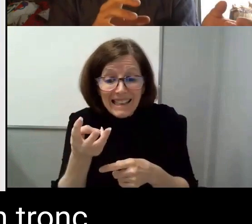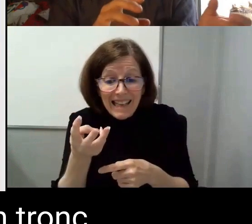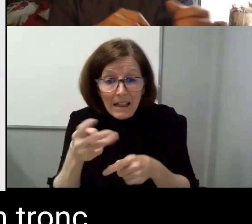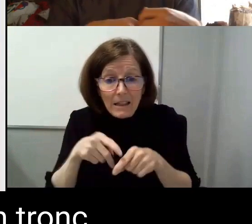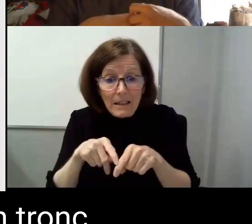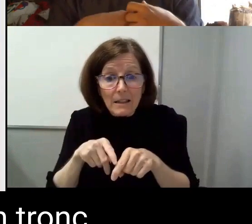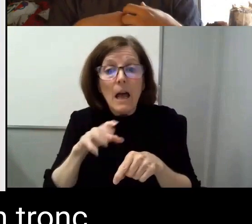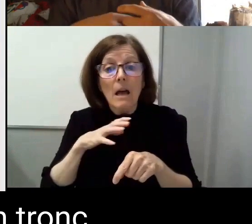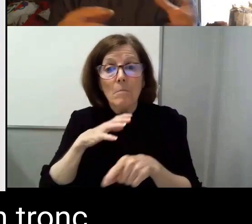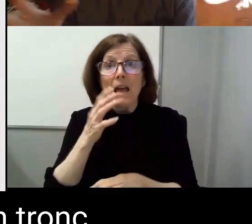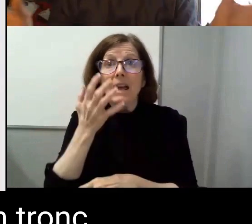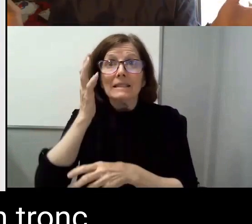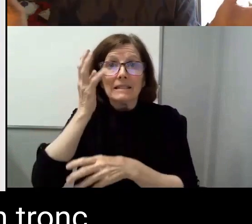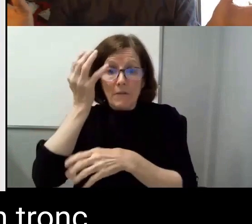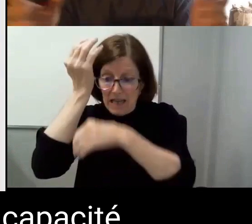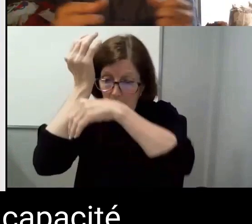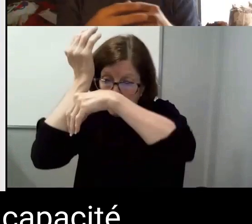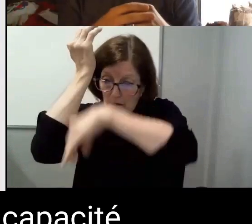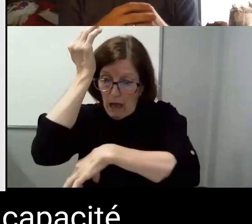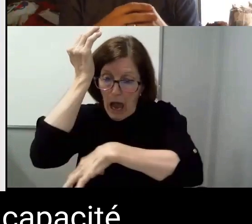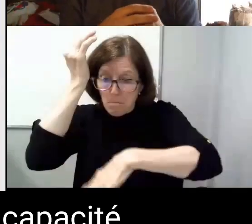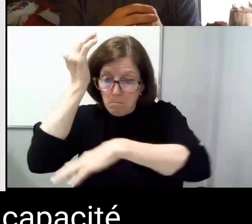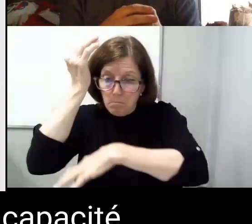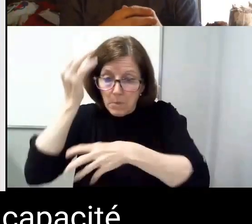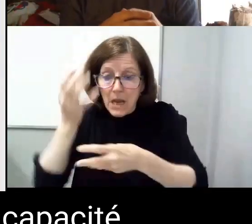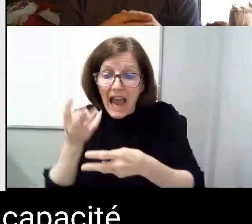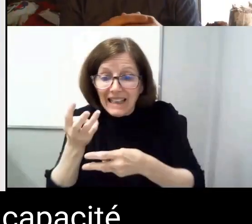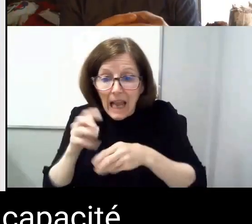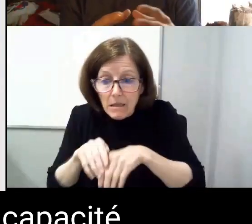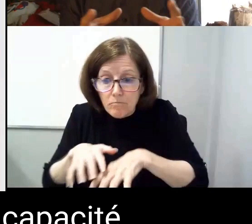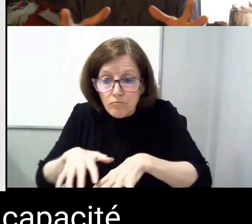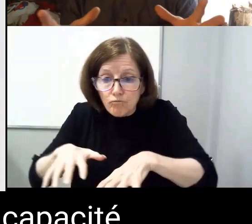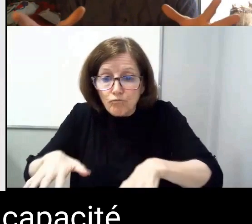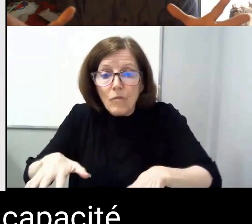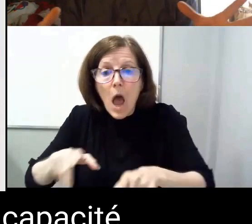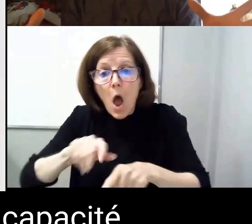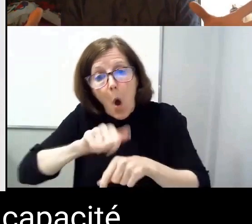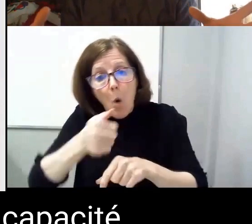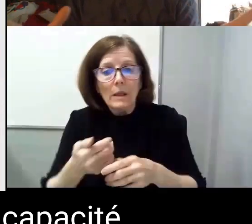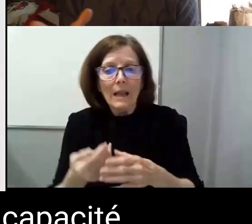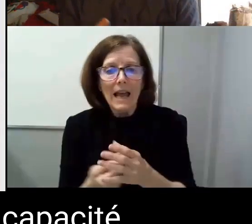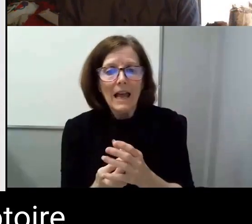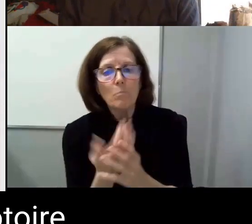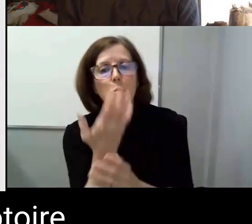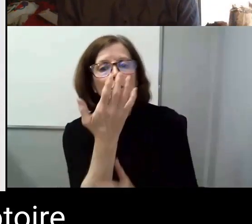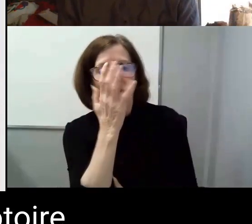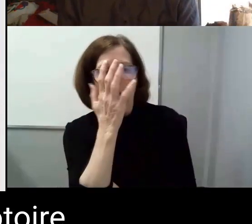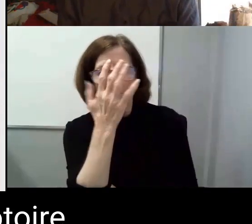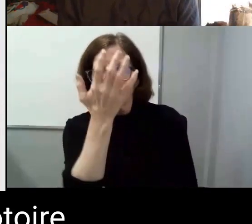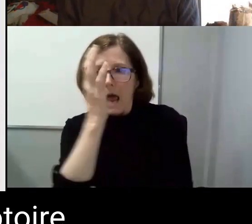faire de fruits constamment. Donc, c'est sûr qu'ils ont une capacité de reproduction puis de déploiement